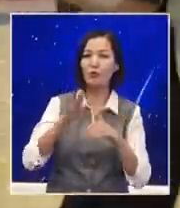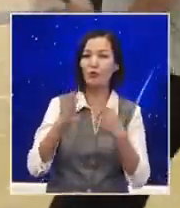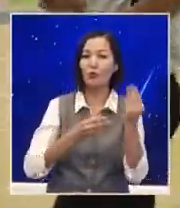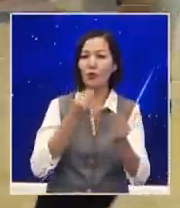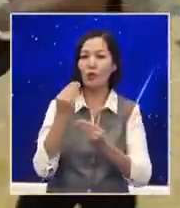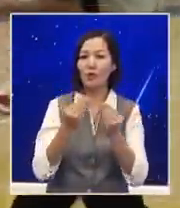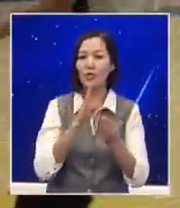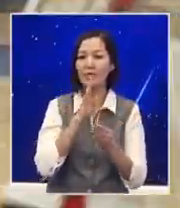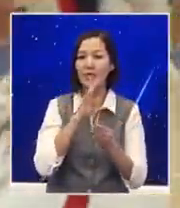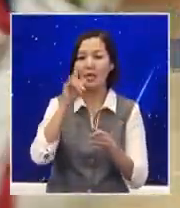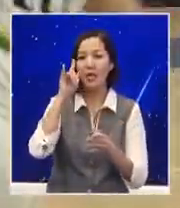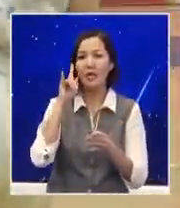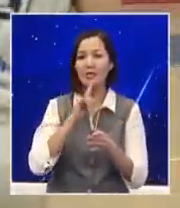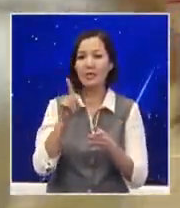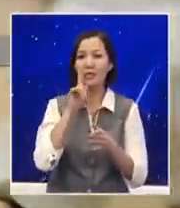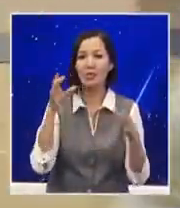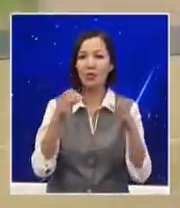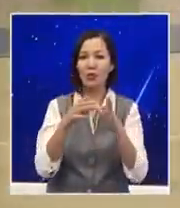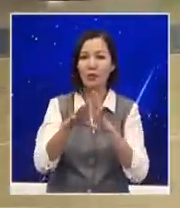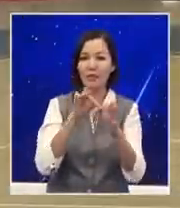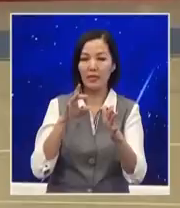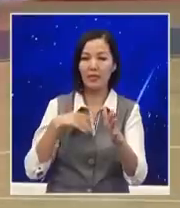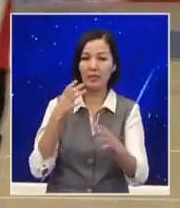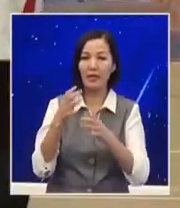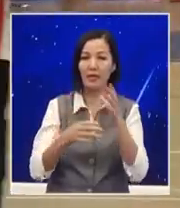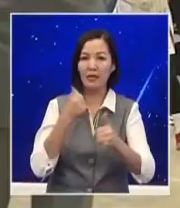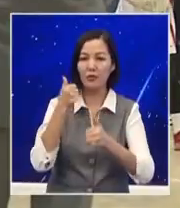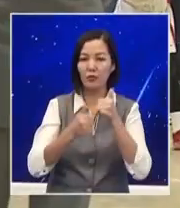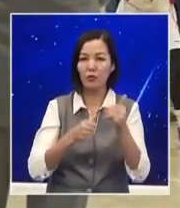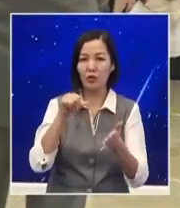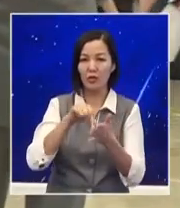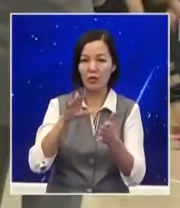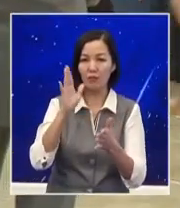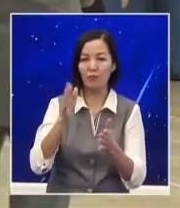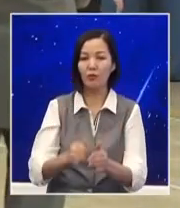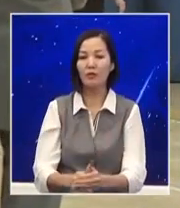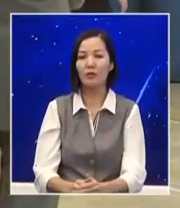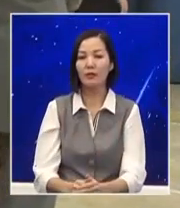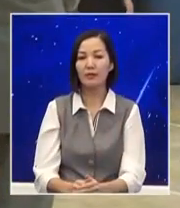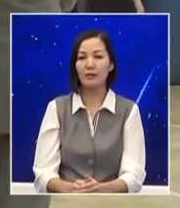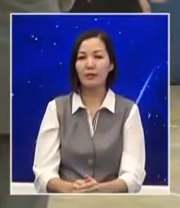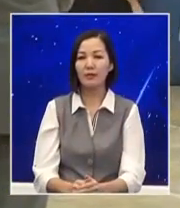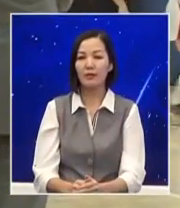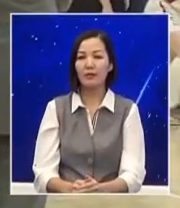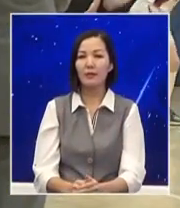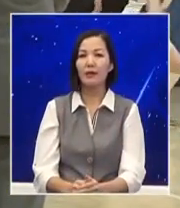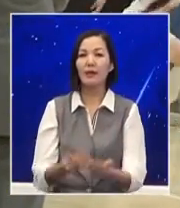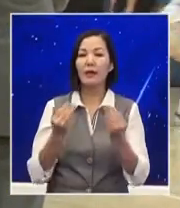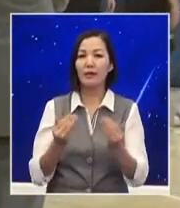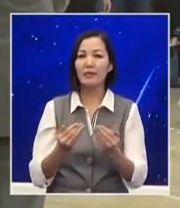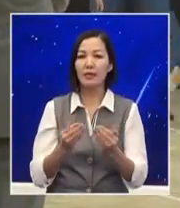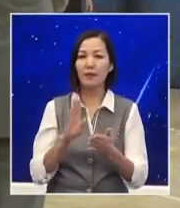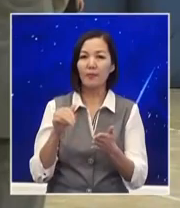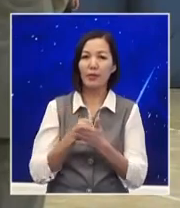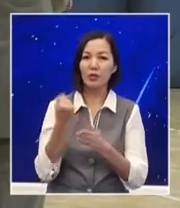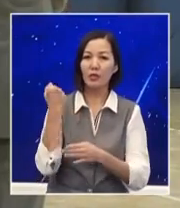түскен баскетболшы Қазақстанның жастар құрамасына алынады. Артынша халықаралық турнирлерде ел намысын қорғауына мүмкіндік туады. Мамандардың пайымдауынша бас